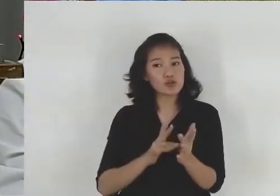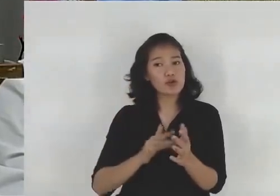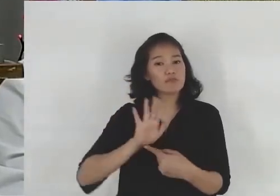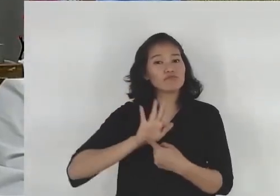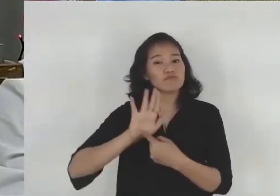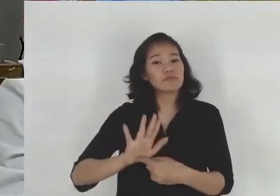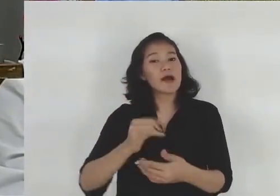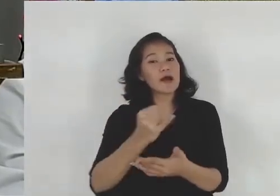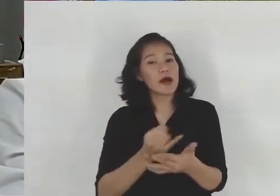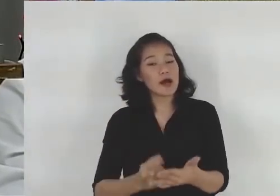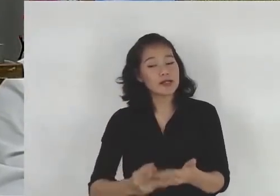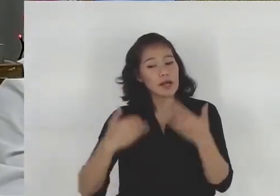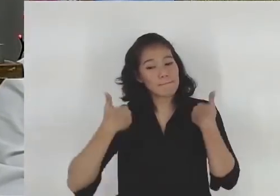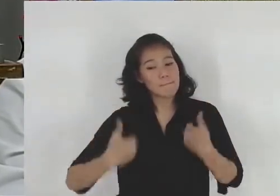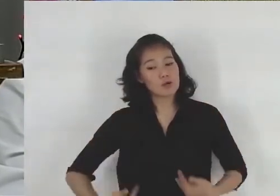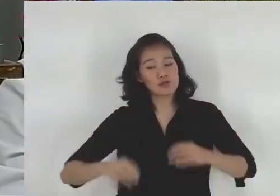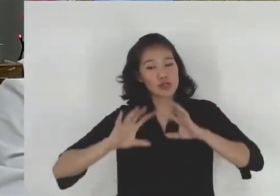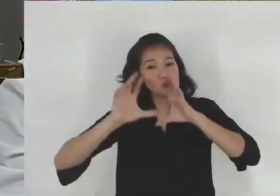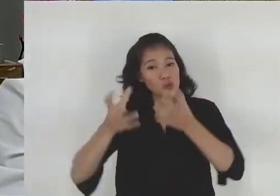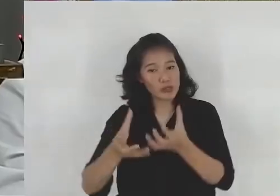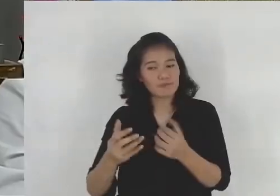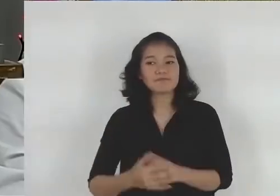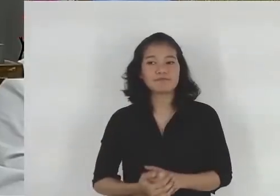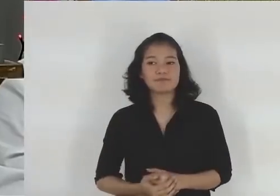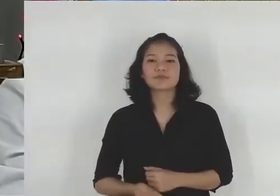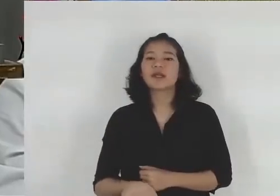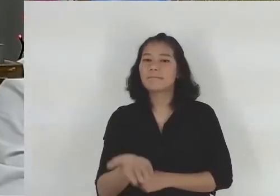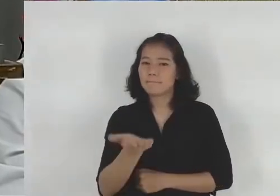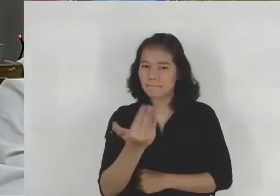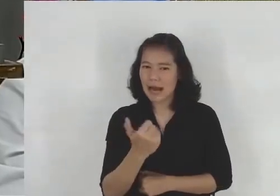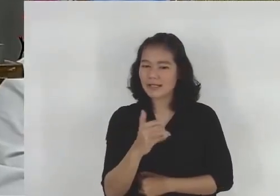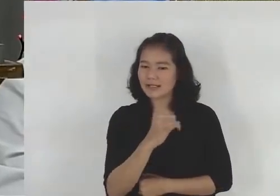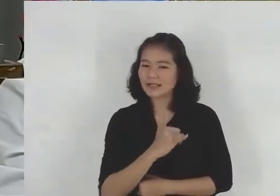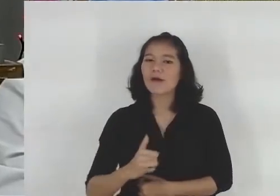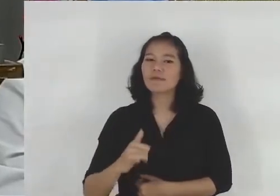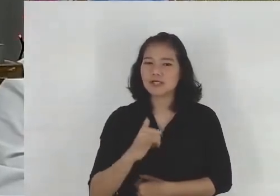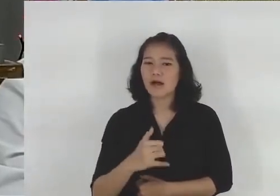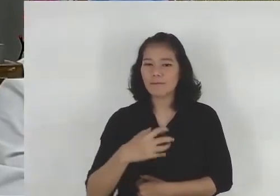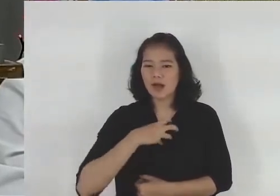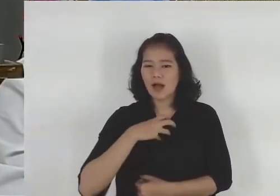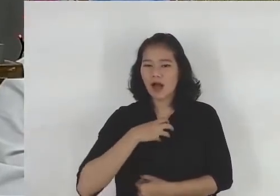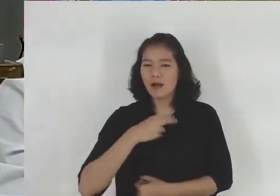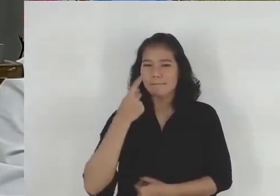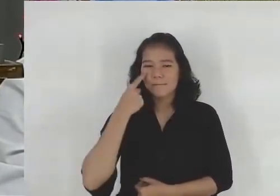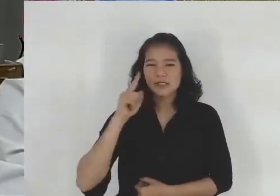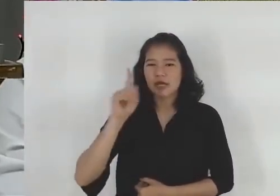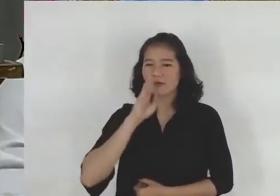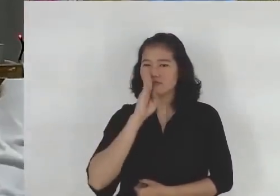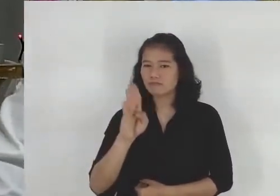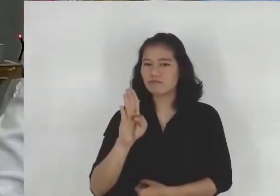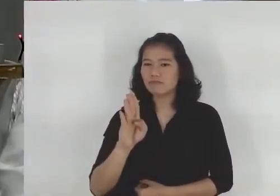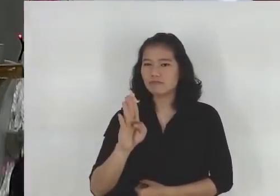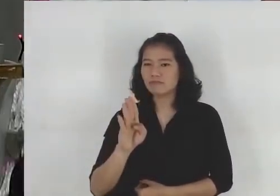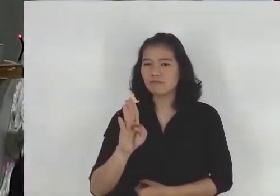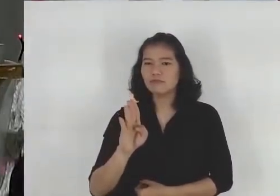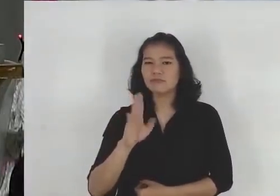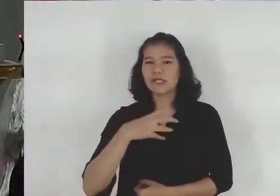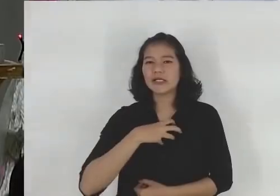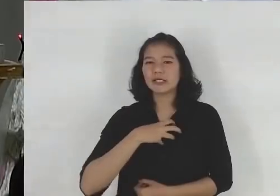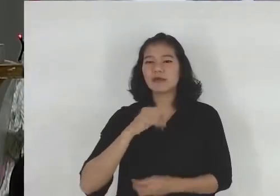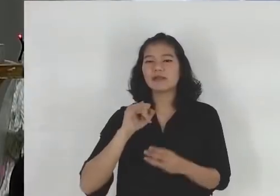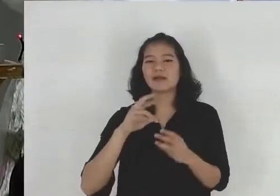karya kemanusiaan di dunia ini Maka Mari kita mengakui Iman percaya kita melalui pengakuan iman